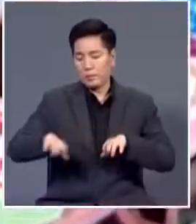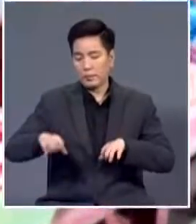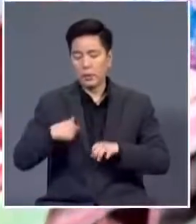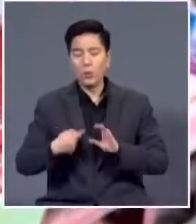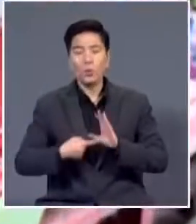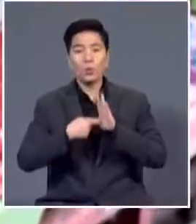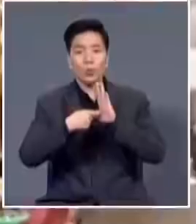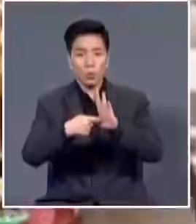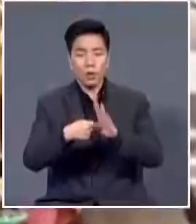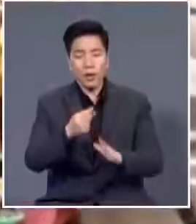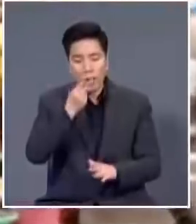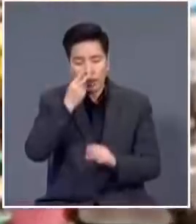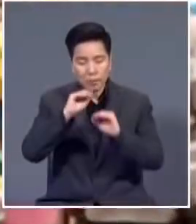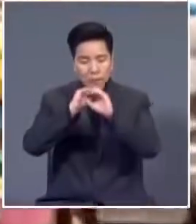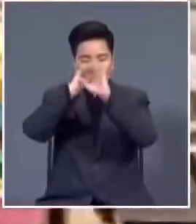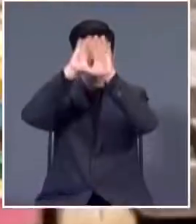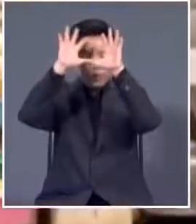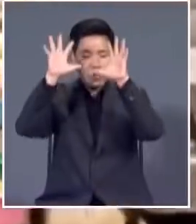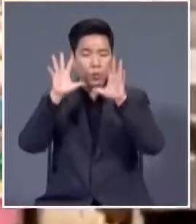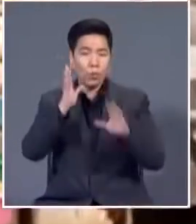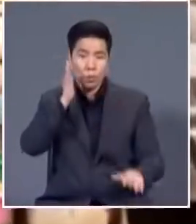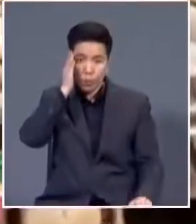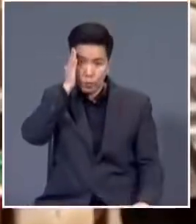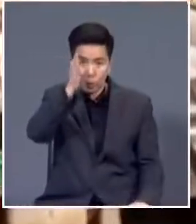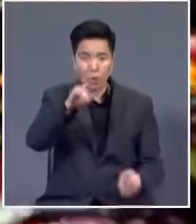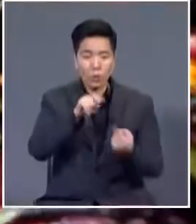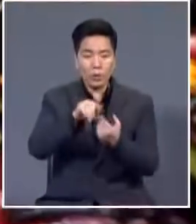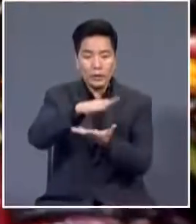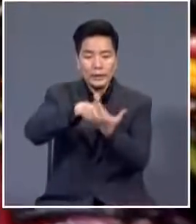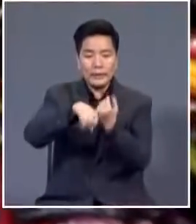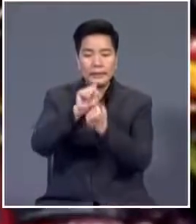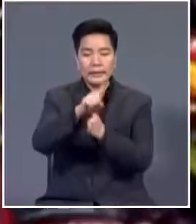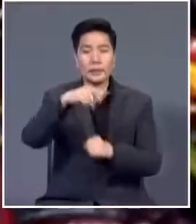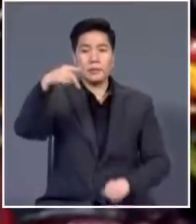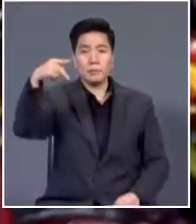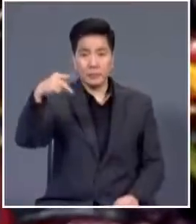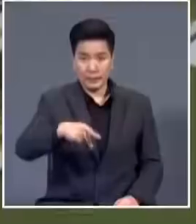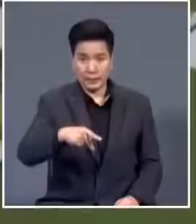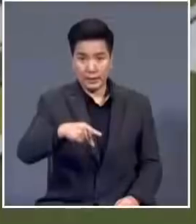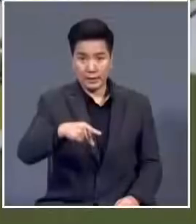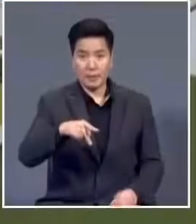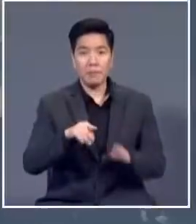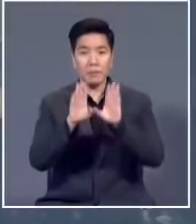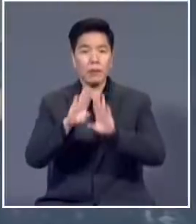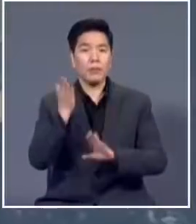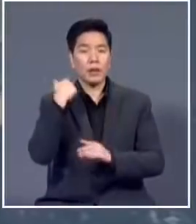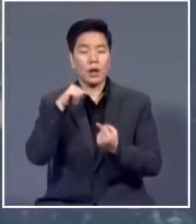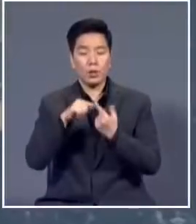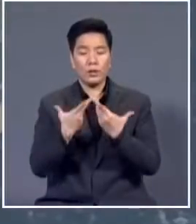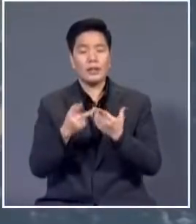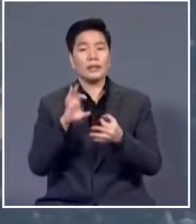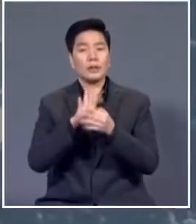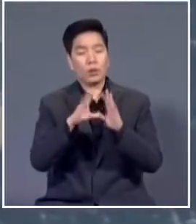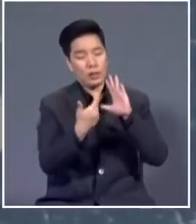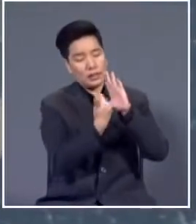ตให้เห็นภาพอนาคตของเขตพัฒนาเศรษฐกิจพิเศษบนพื้นฐานที่มีศักยภาพเดิมก็คือระเบียงเศรษฐกิจพิเศษภา